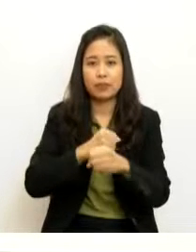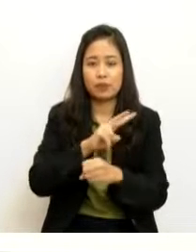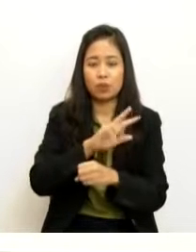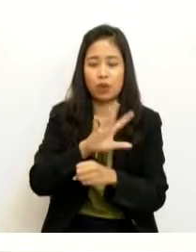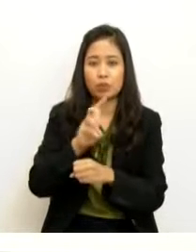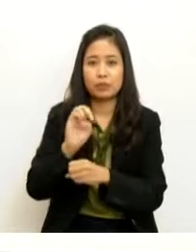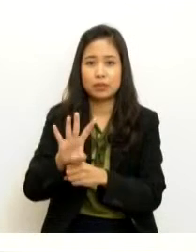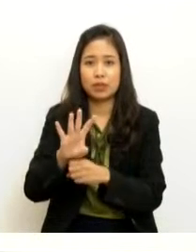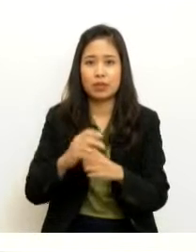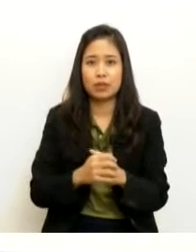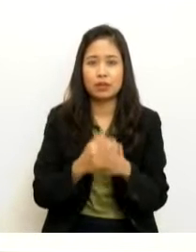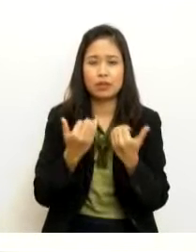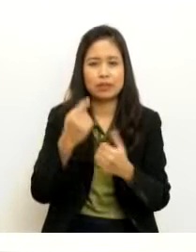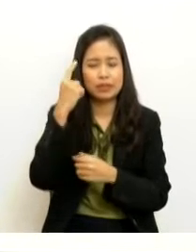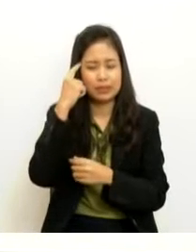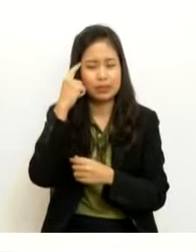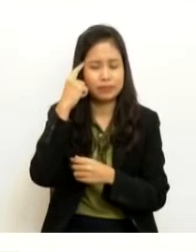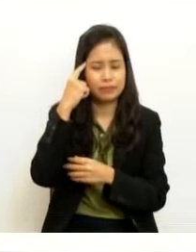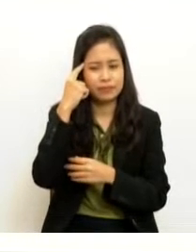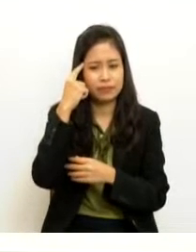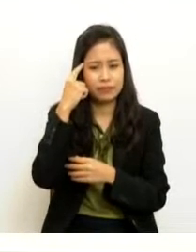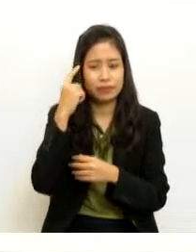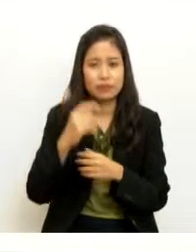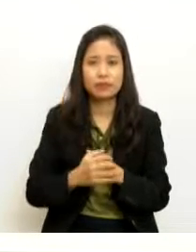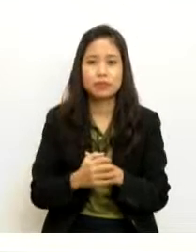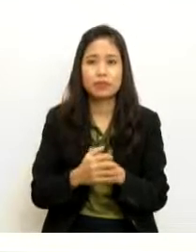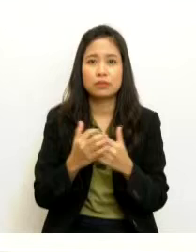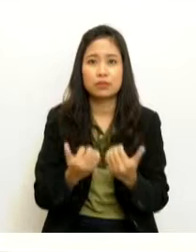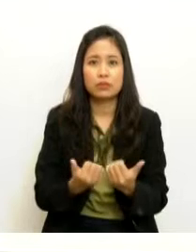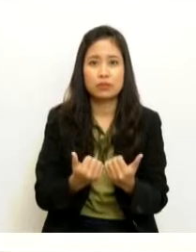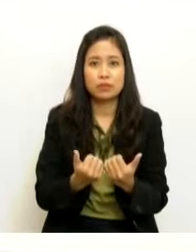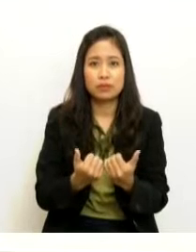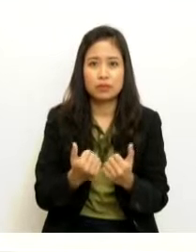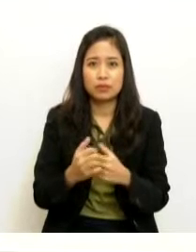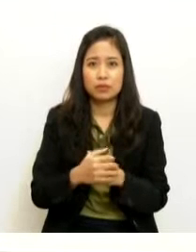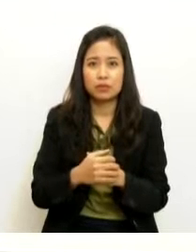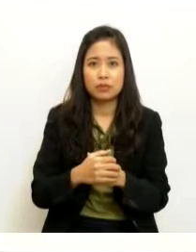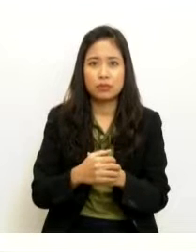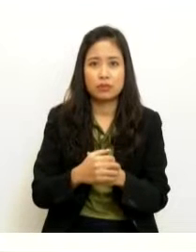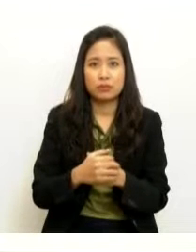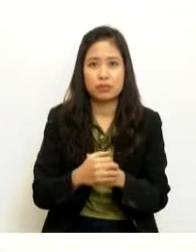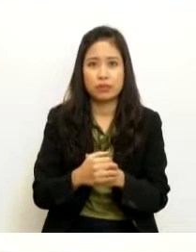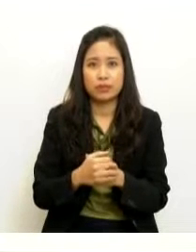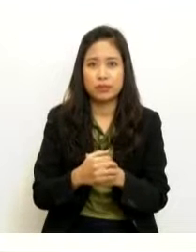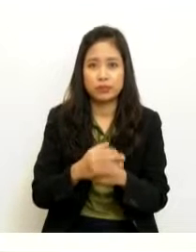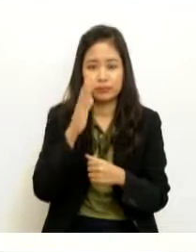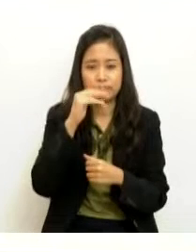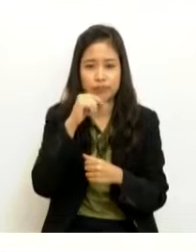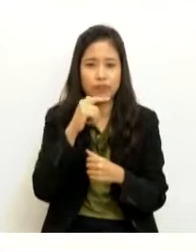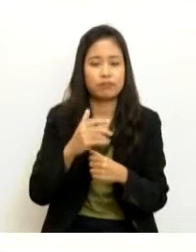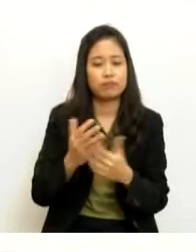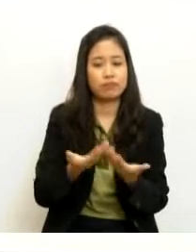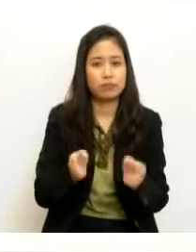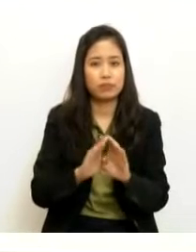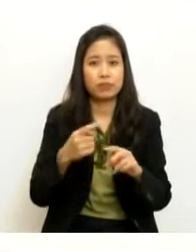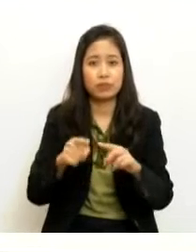2564ซึ่งผมคิดว่าเป็นรายละเอียดหนึ่งซึ่งผู้ปกครองให้ความสนใจก็อยาก